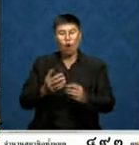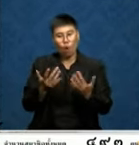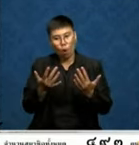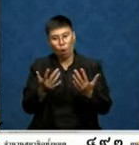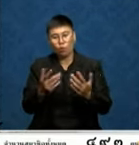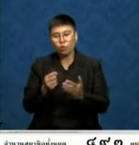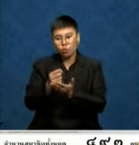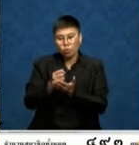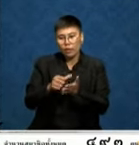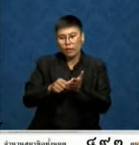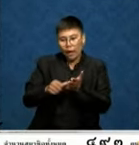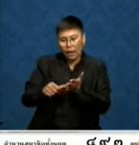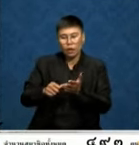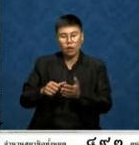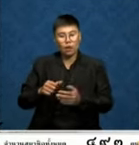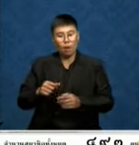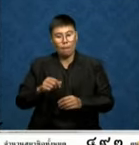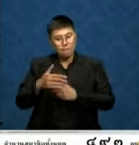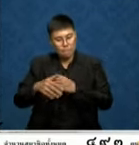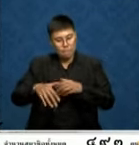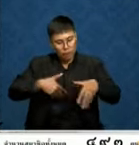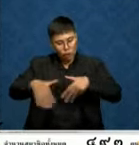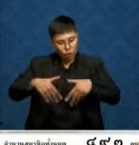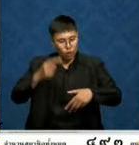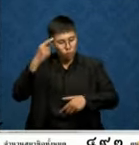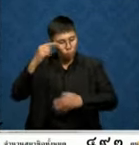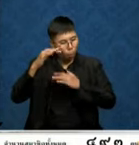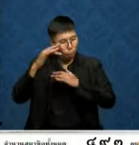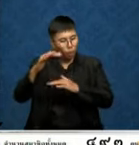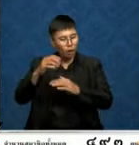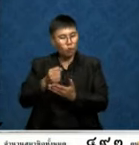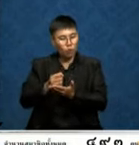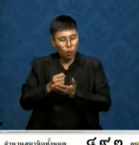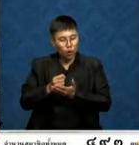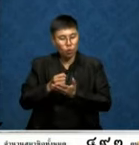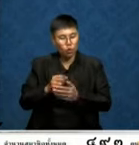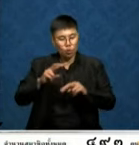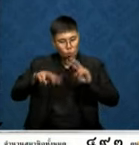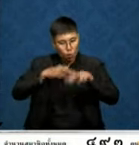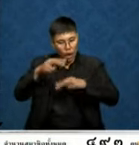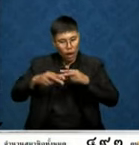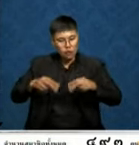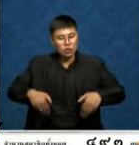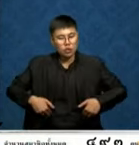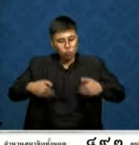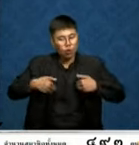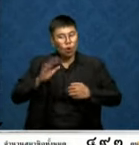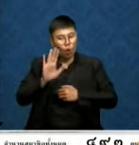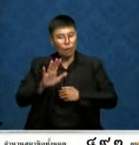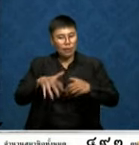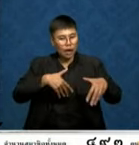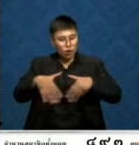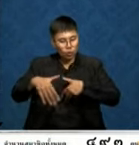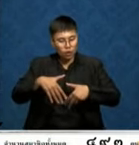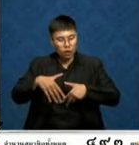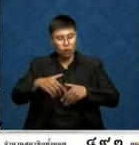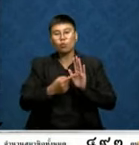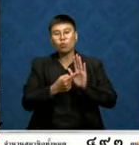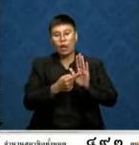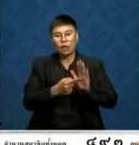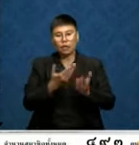าชนก็หวังว่าจะได้งบประมาณจากกองทุนนี้แหละครับมาดูแลคุณภาพชีวิตของเขาปีหนึ่งยกตัวอย่างกองทุ